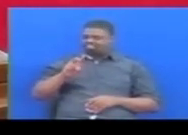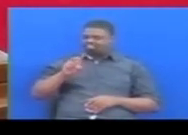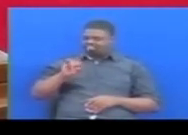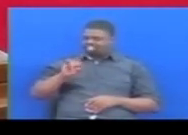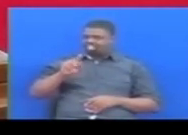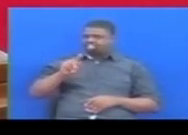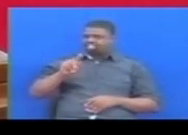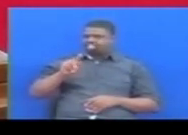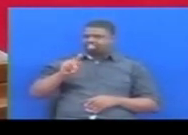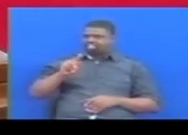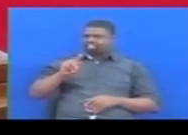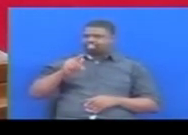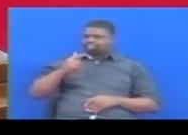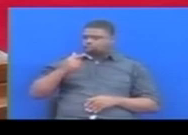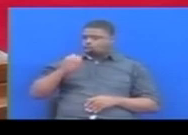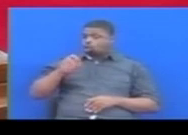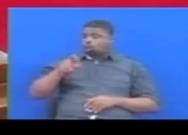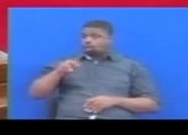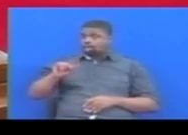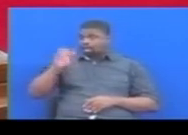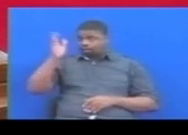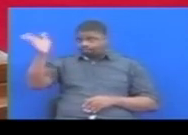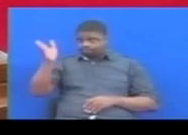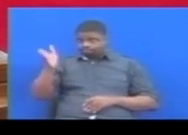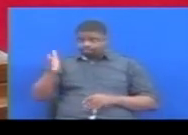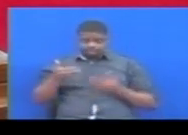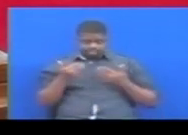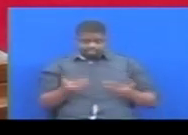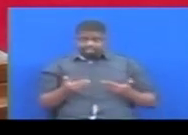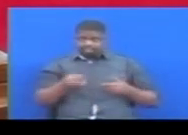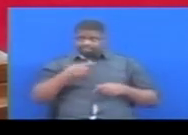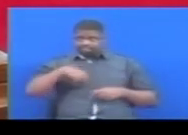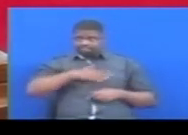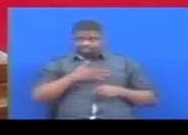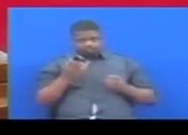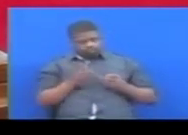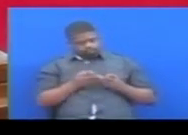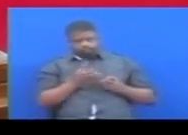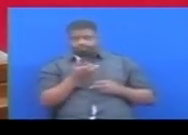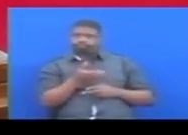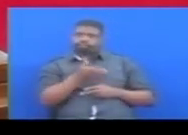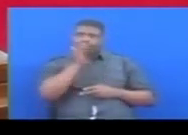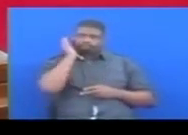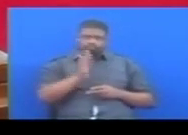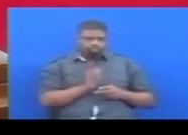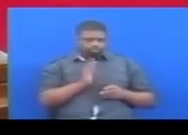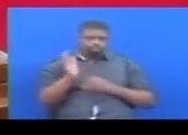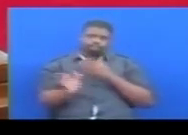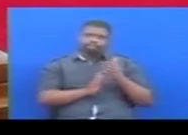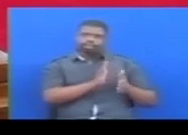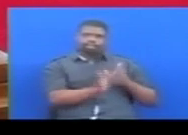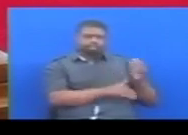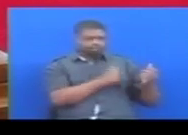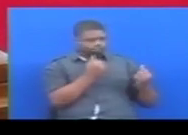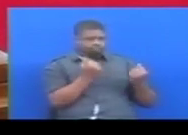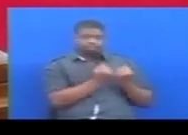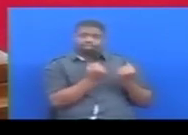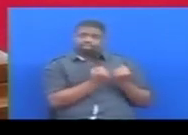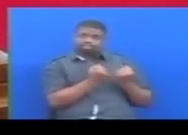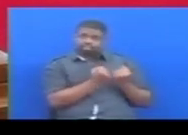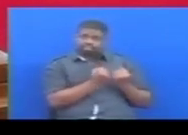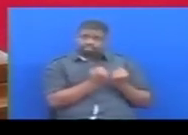ufugaji wa samaki katika vizimba. Lakini vile vile na sisi kama serikali tumejiandaa kuhakikisha tunatengeneza